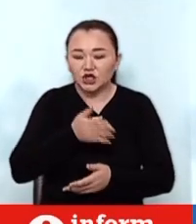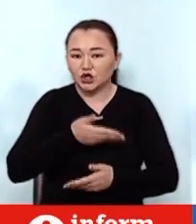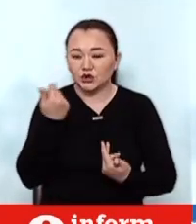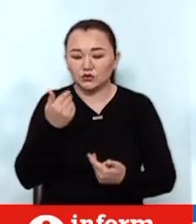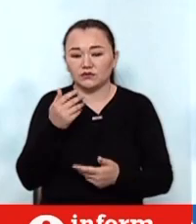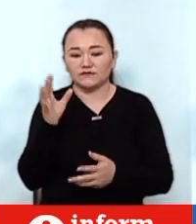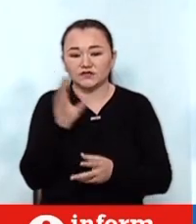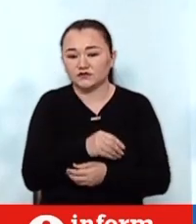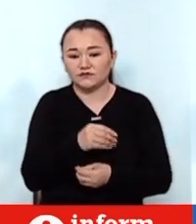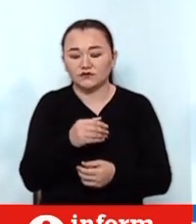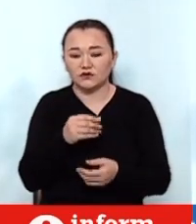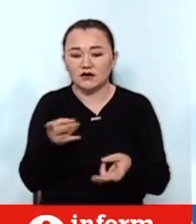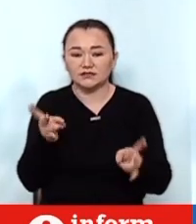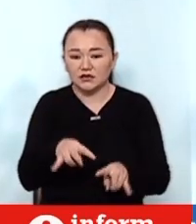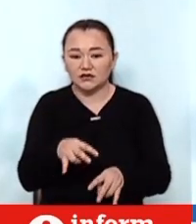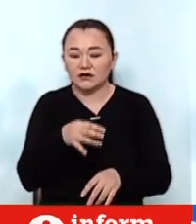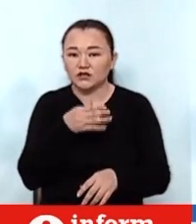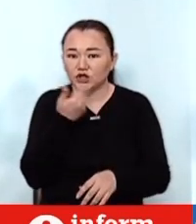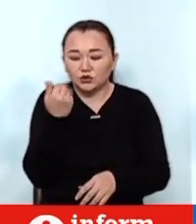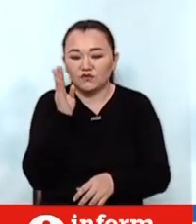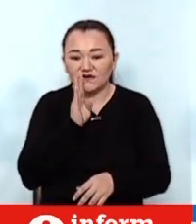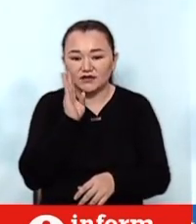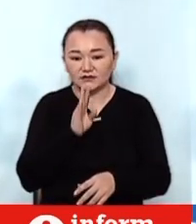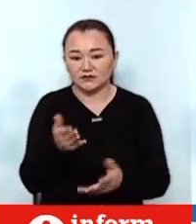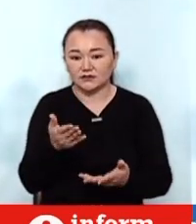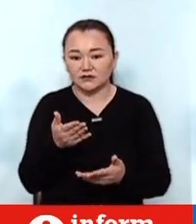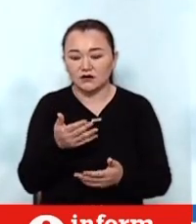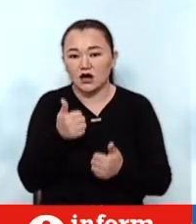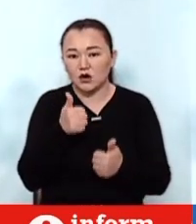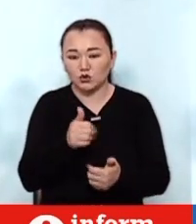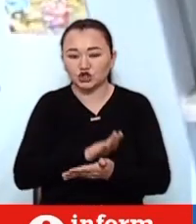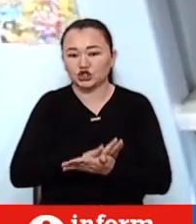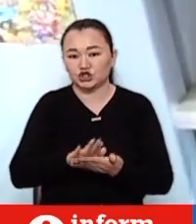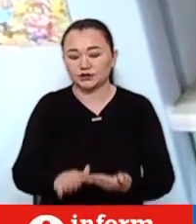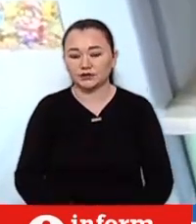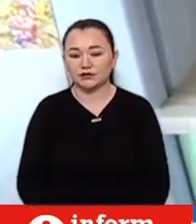и всего остального. То есть, нету воды хорошей.